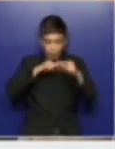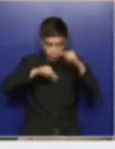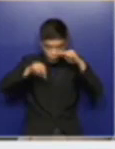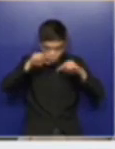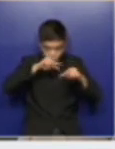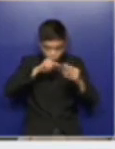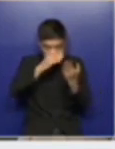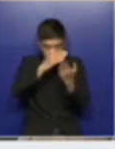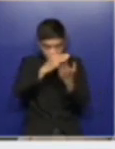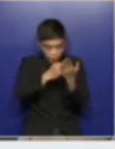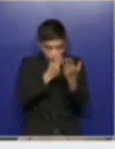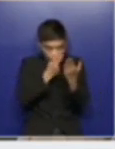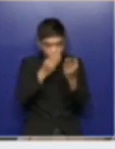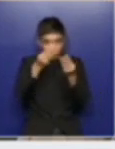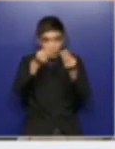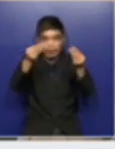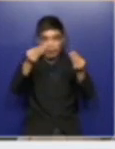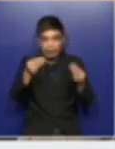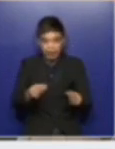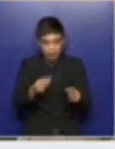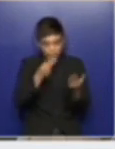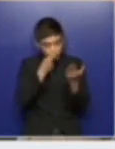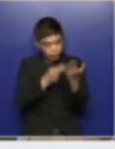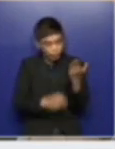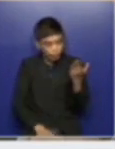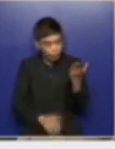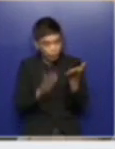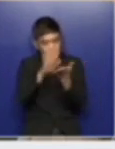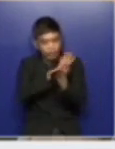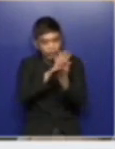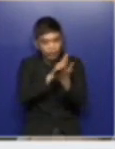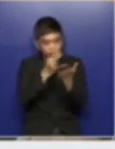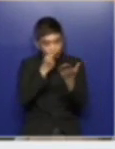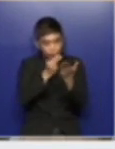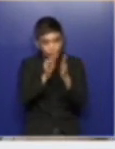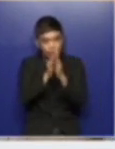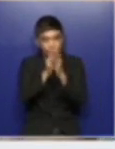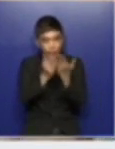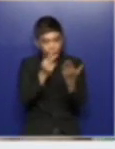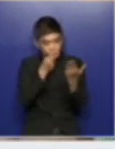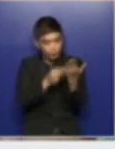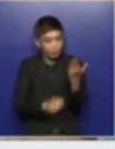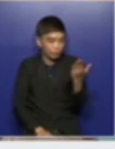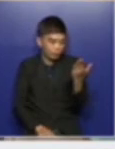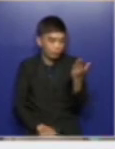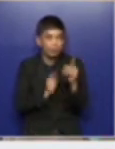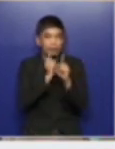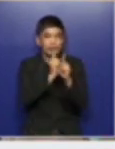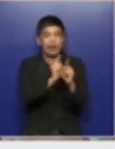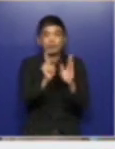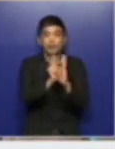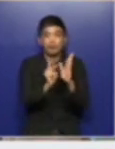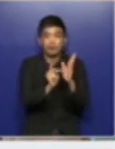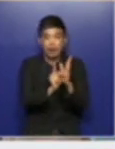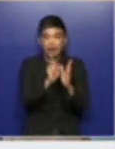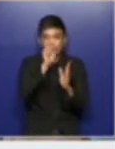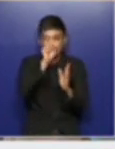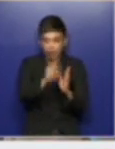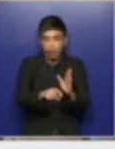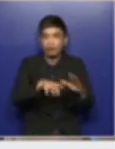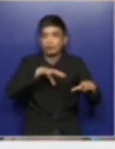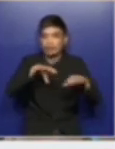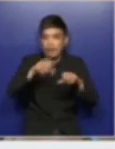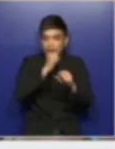นอเข้ามานะครับซึ่งเป็นเอกสารที่ถูกบังคับด้วยกฎหมายว่าต้องจัดทำรายง